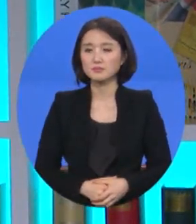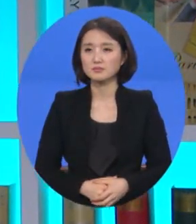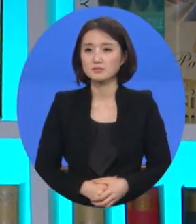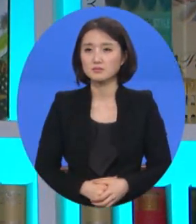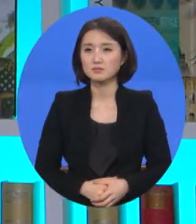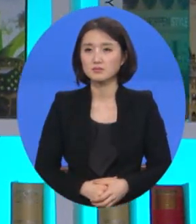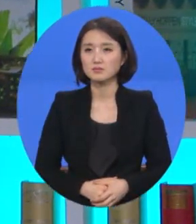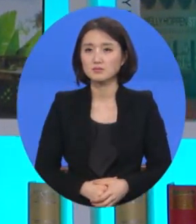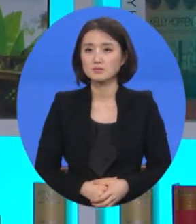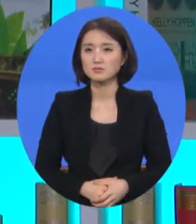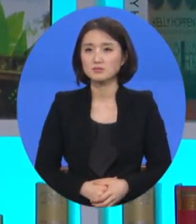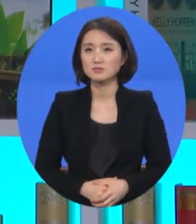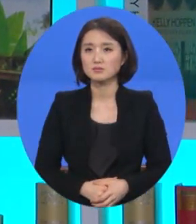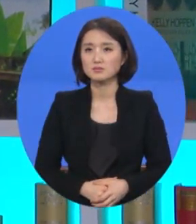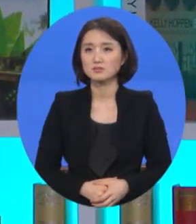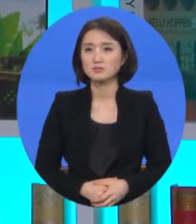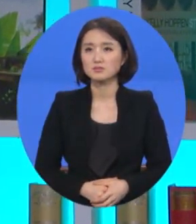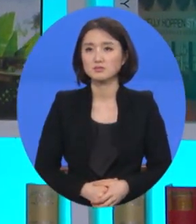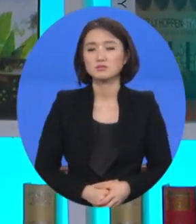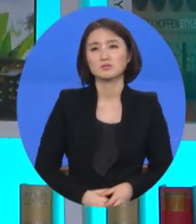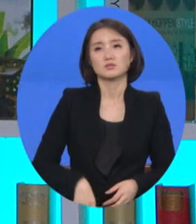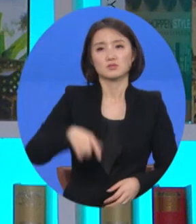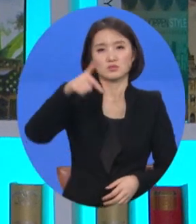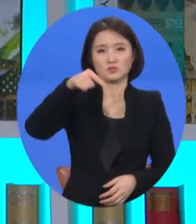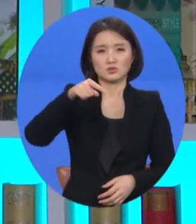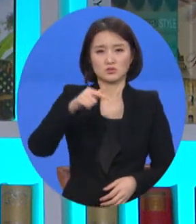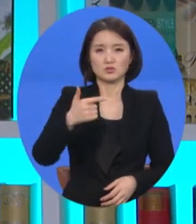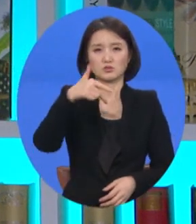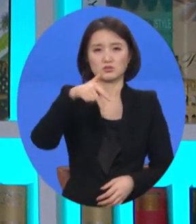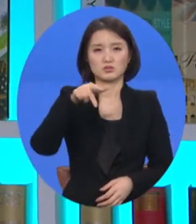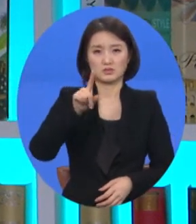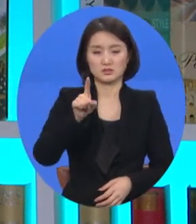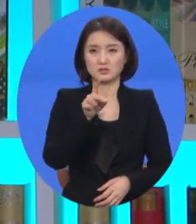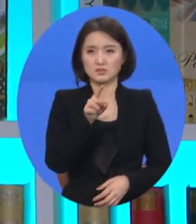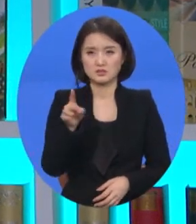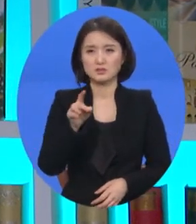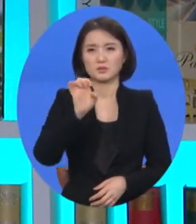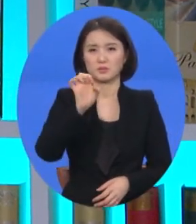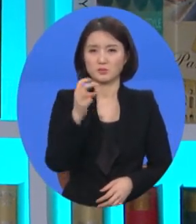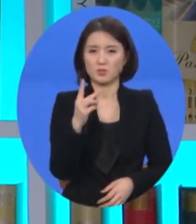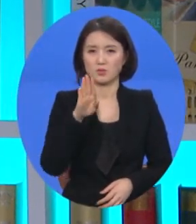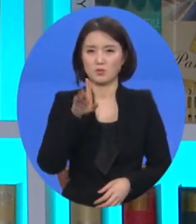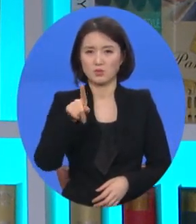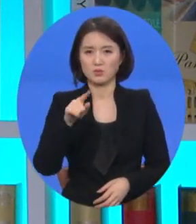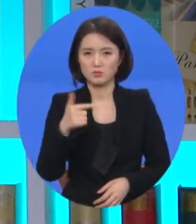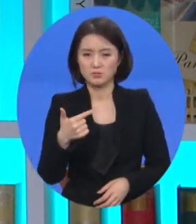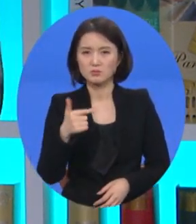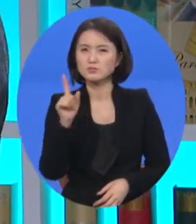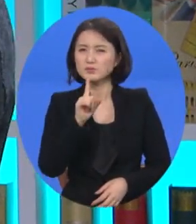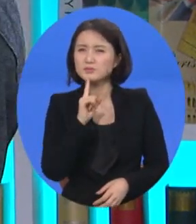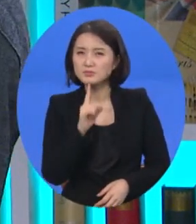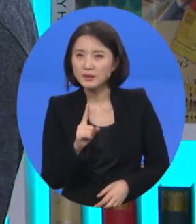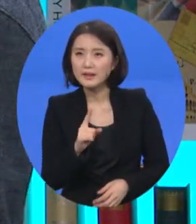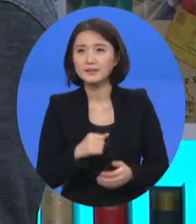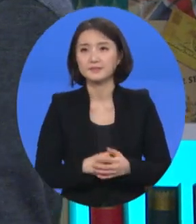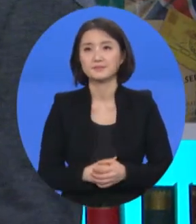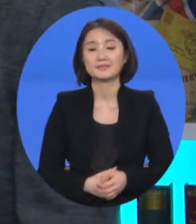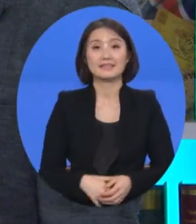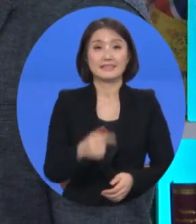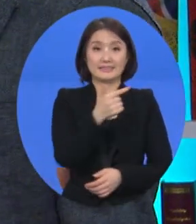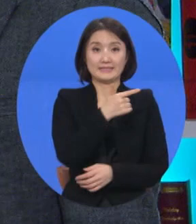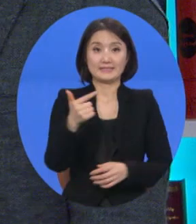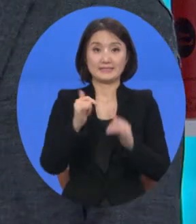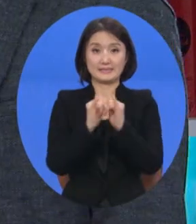군자는 무엇이냐 표현 이라고 했습니다 이 말은 대기는